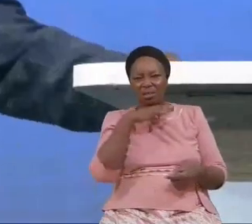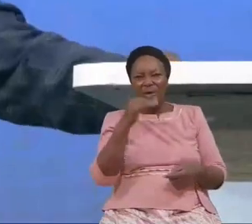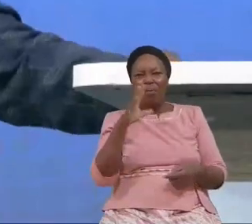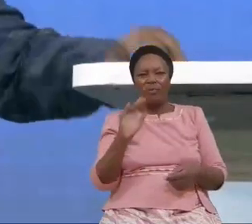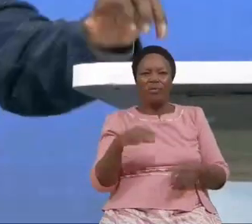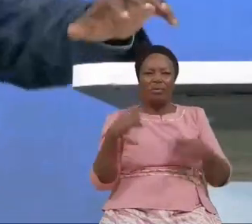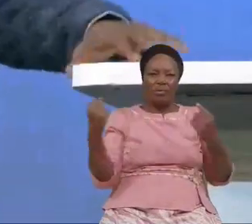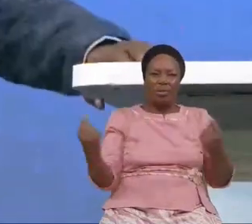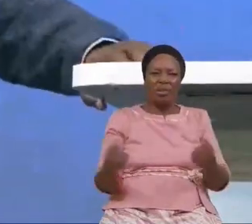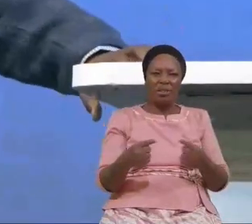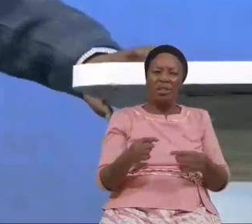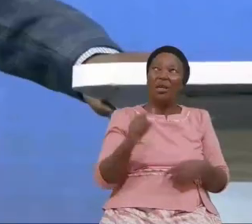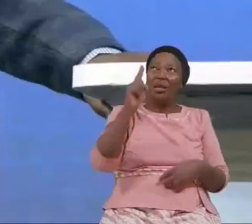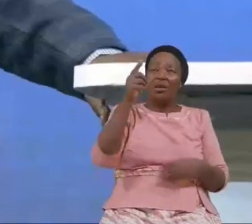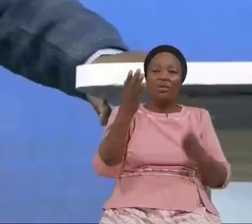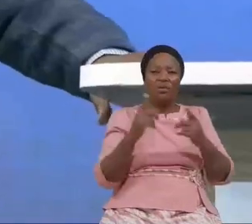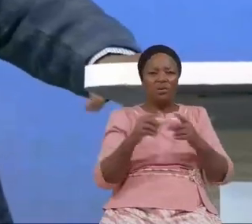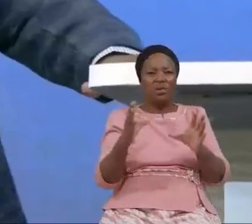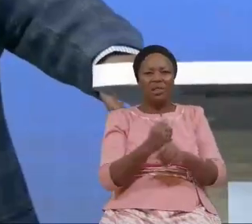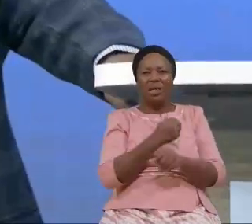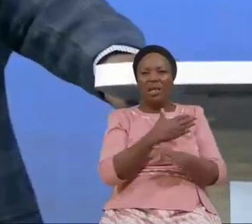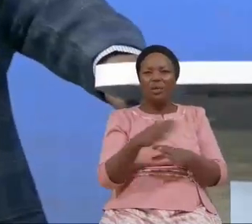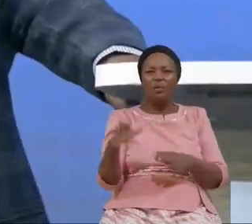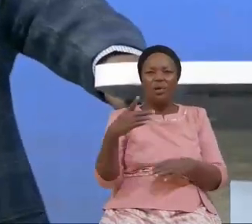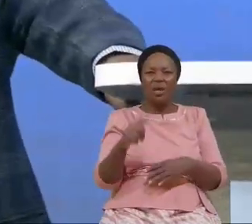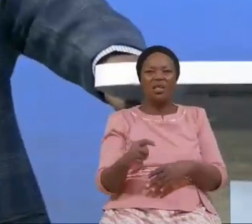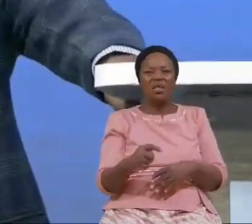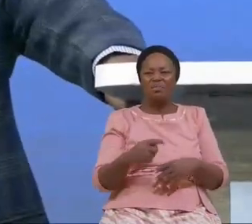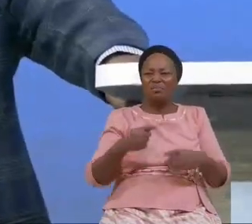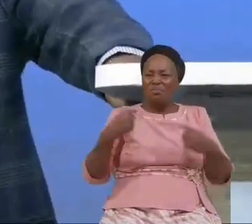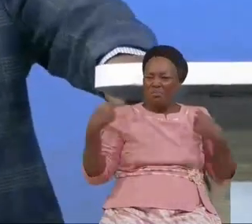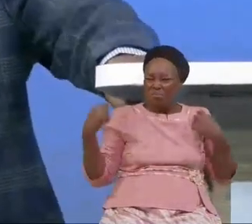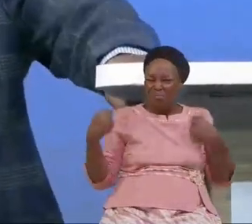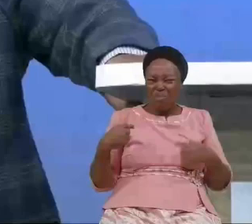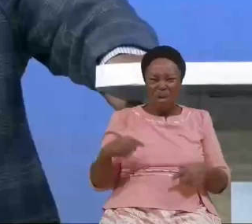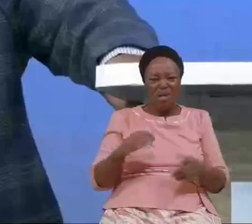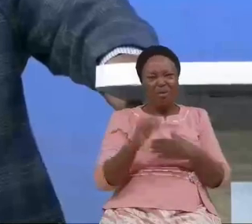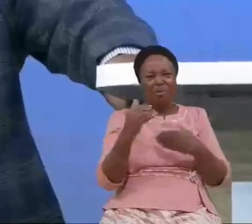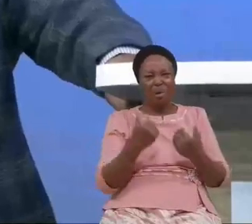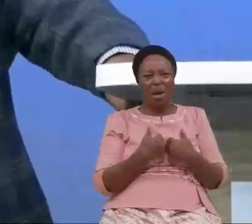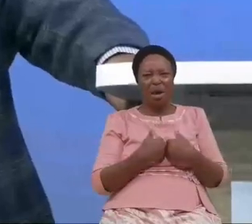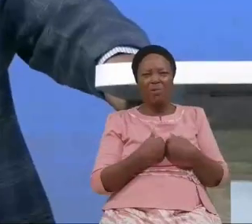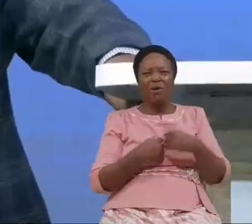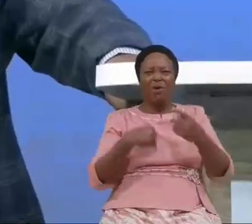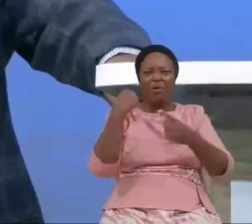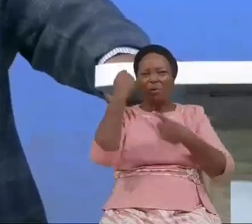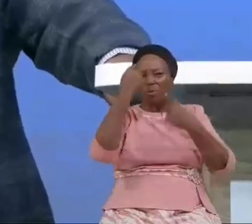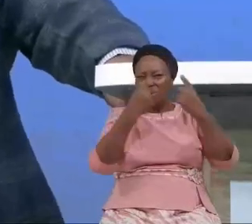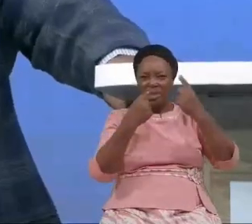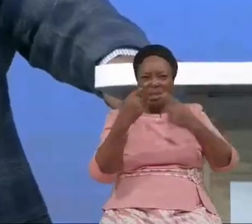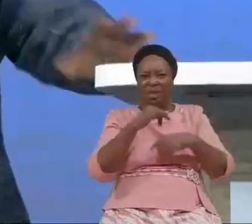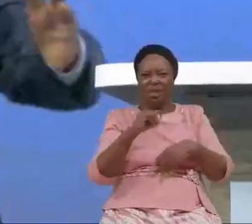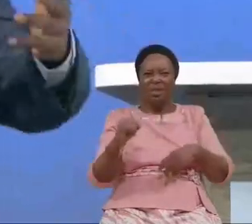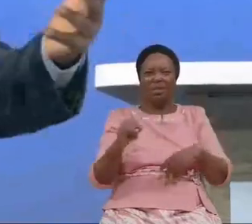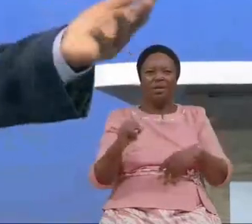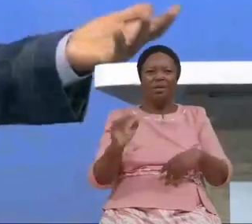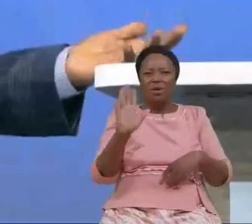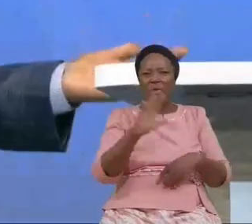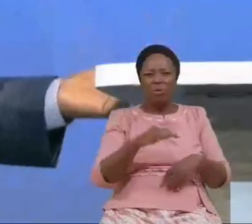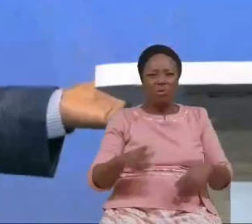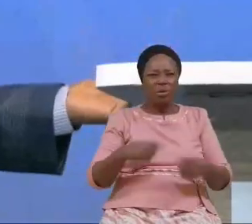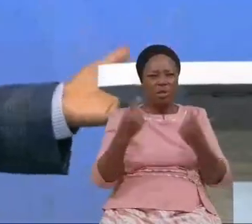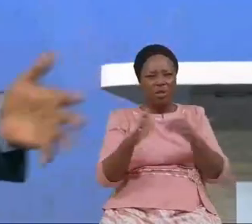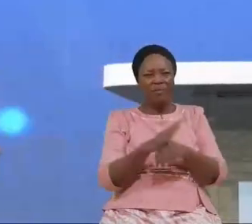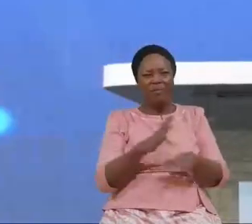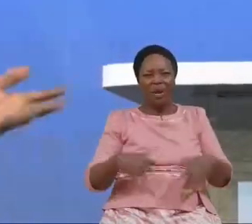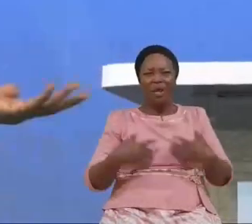qui veut ôter l'agonie que tu as concernant ta vie pécheresse